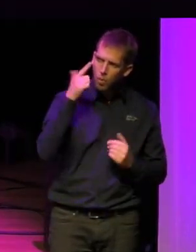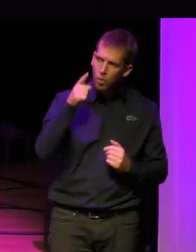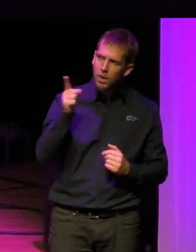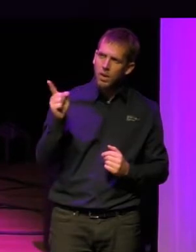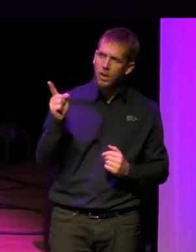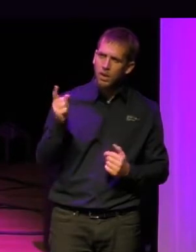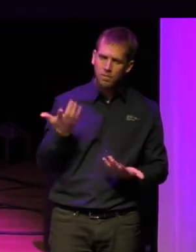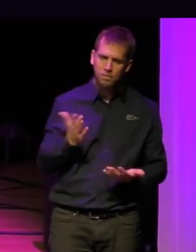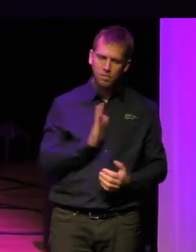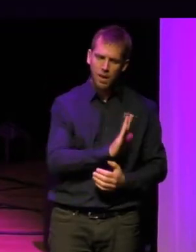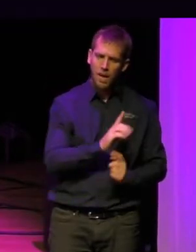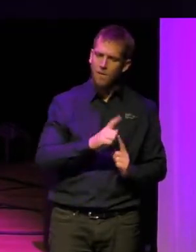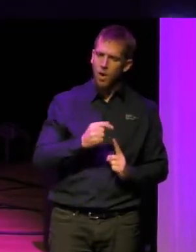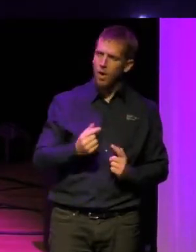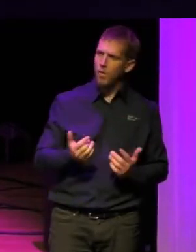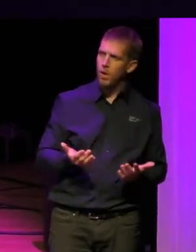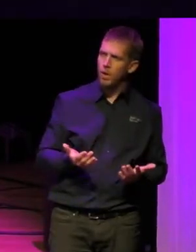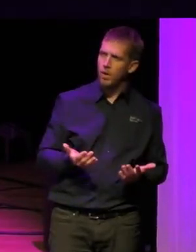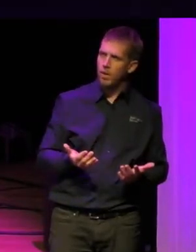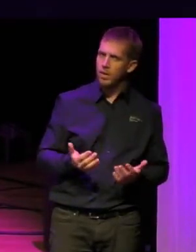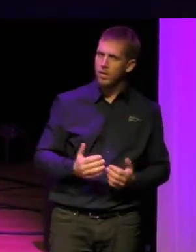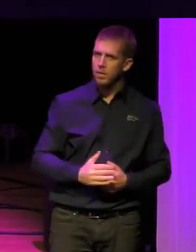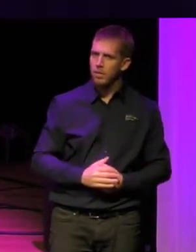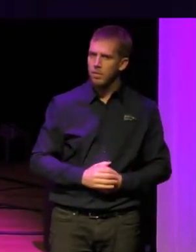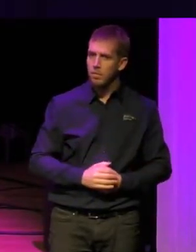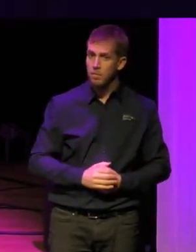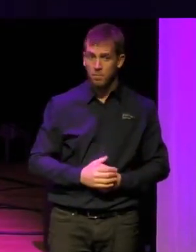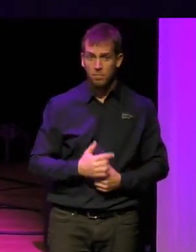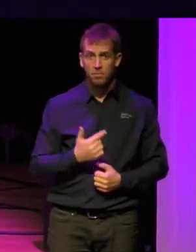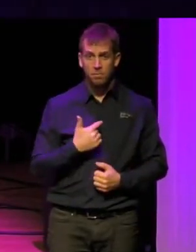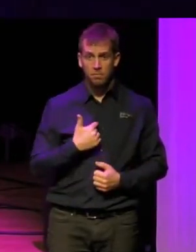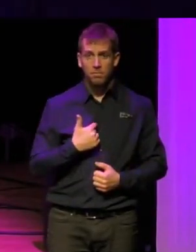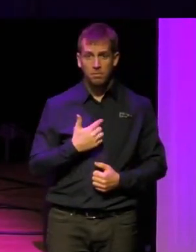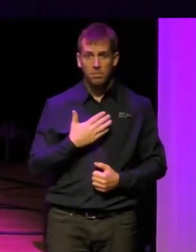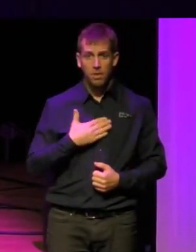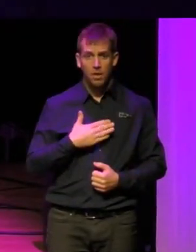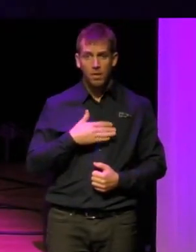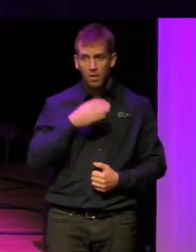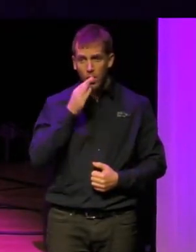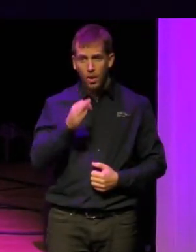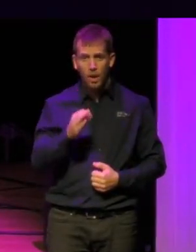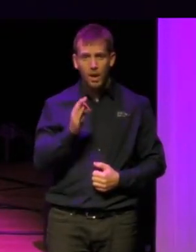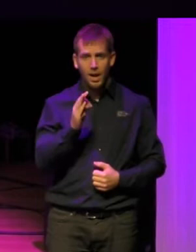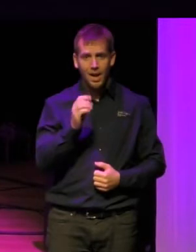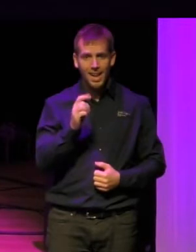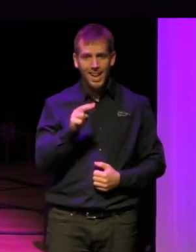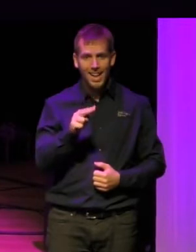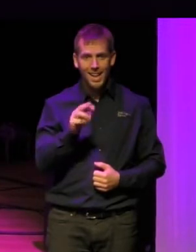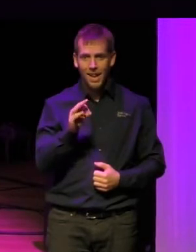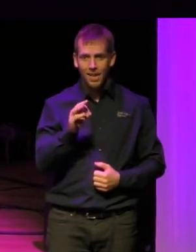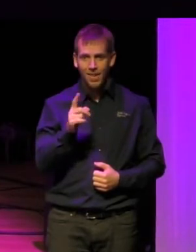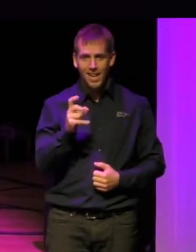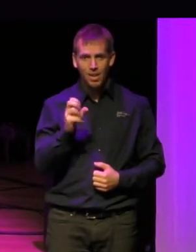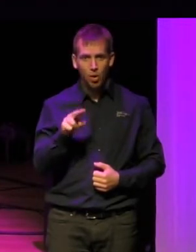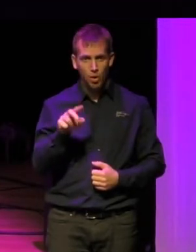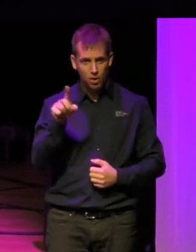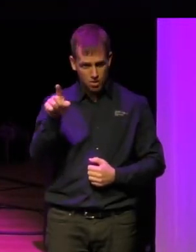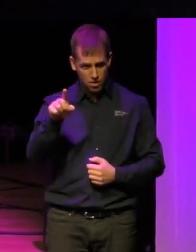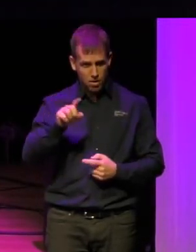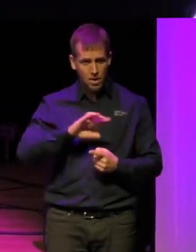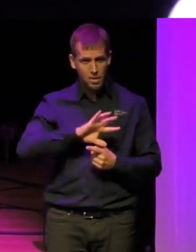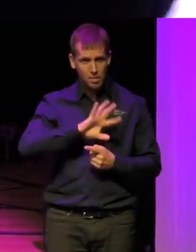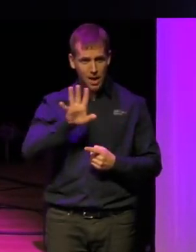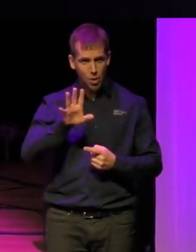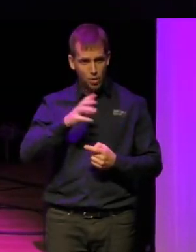Vad har de för val? Jag skulle välja fråga Helen Fritzson, migrationsminister,